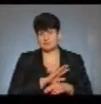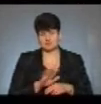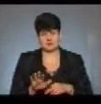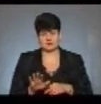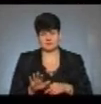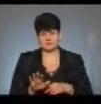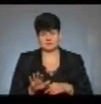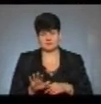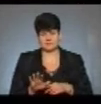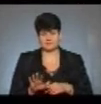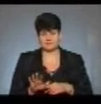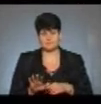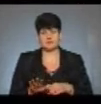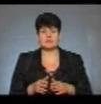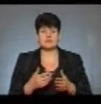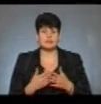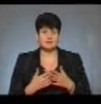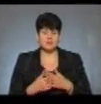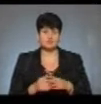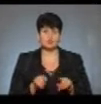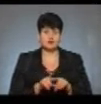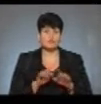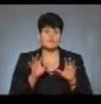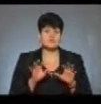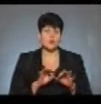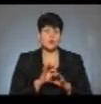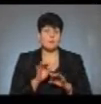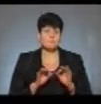Напевно, так як і в цьому законопроєкті,